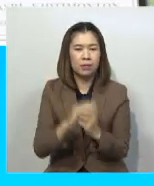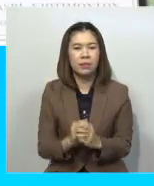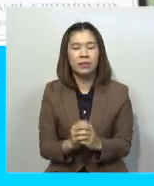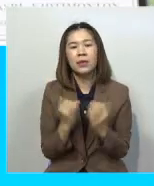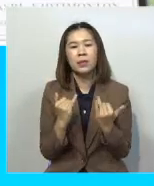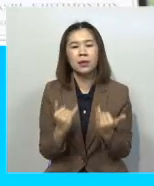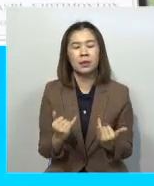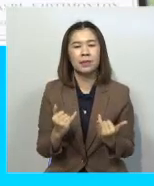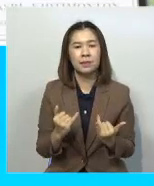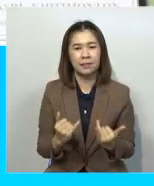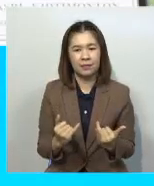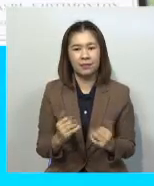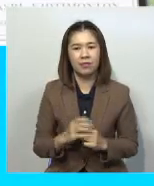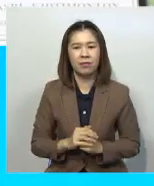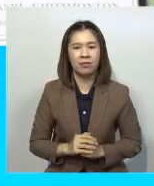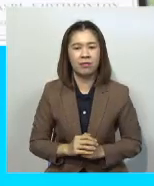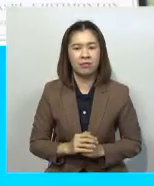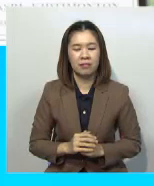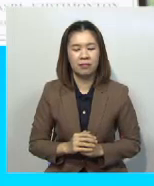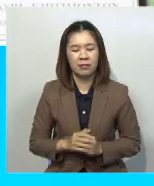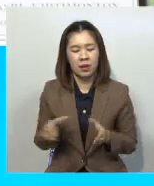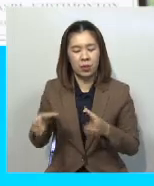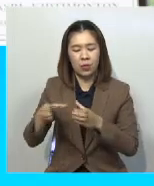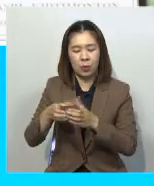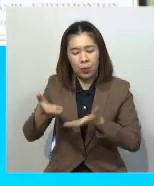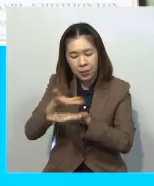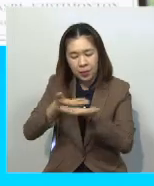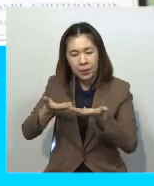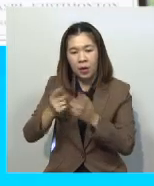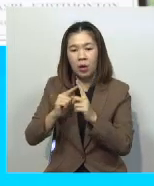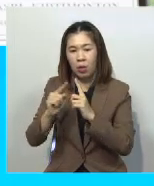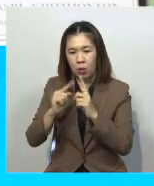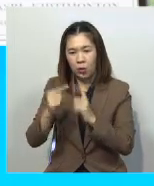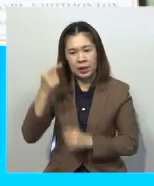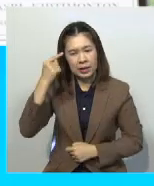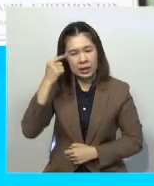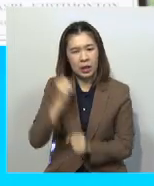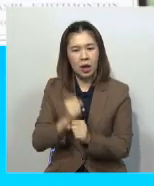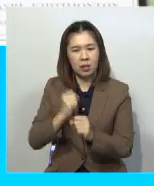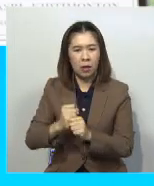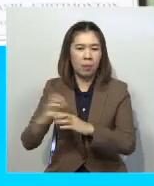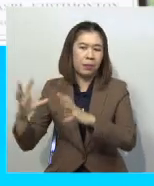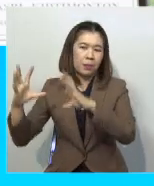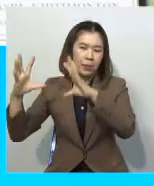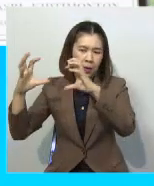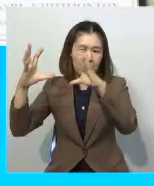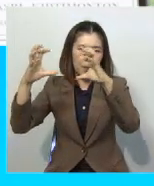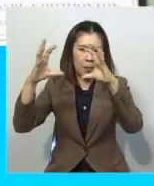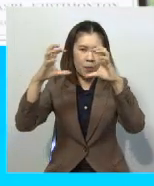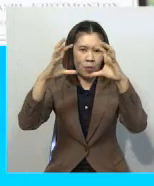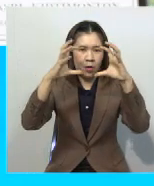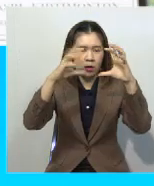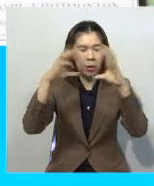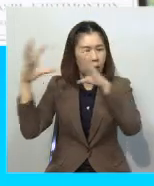านี้เนี่ยเราได้มีการพิจารณาร่วมกันนะครับว่าเราน่าจะสร้างเมฆให้มากที่สุดเท่าที่จะมากได้ให้